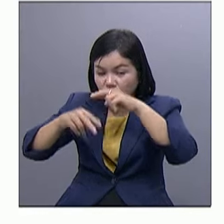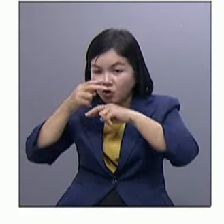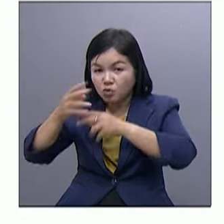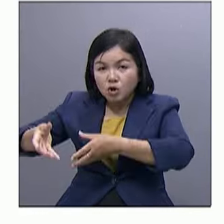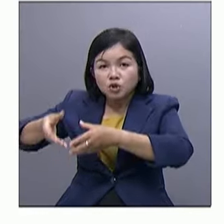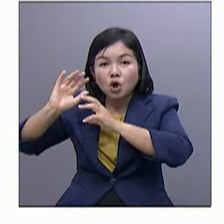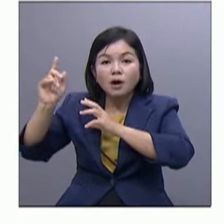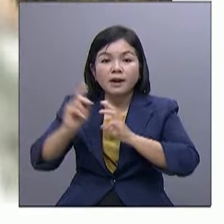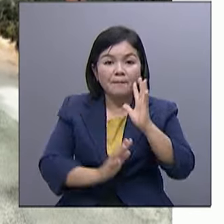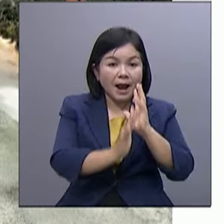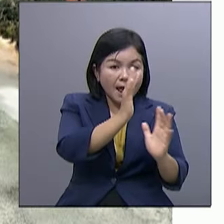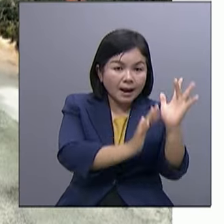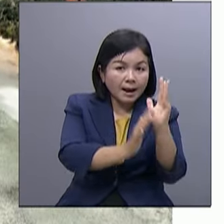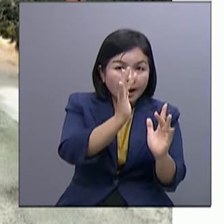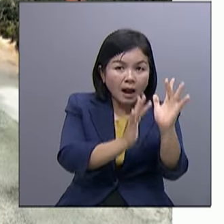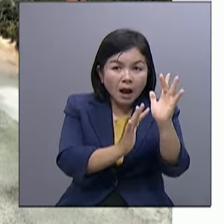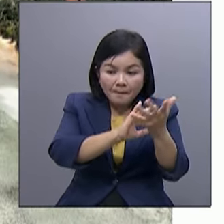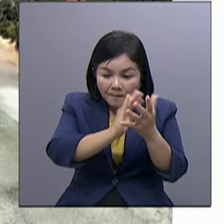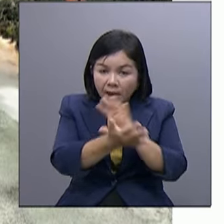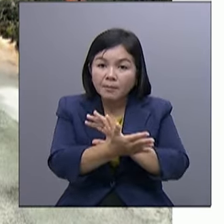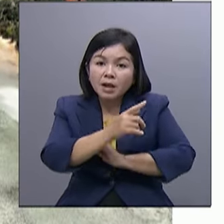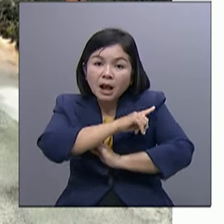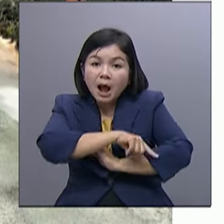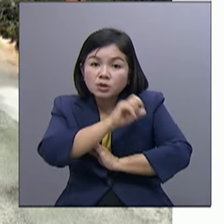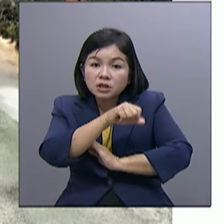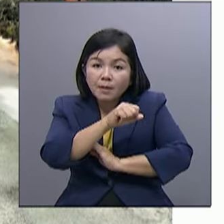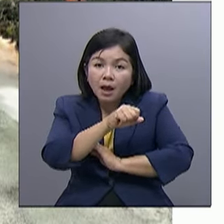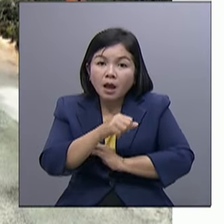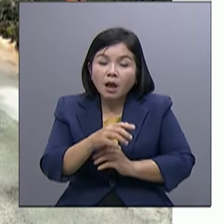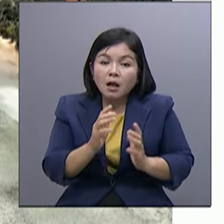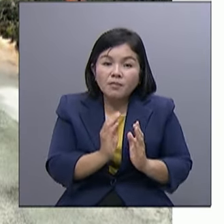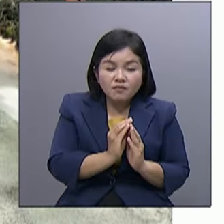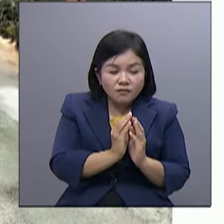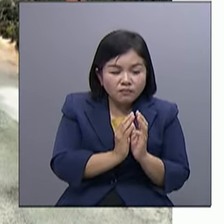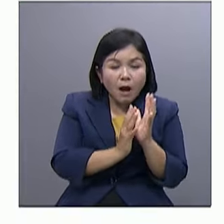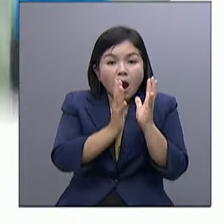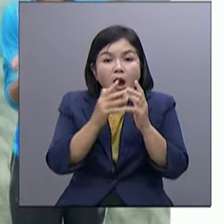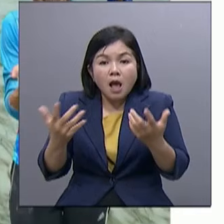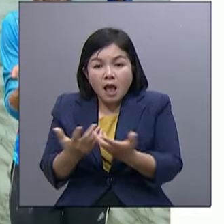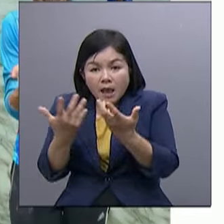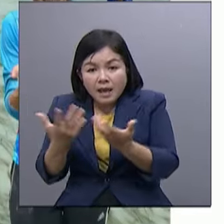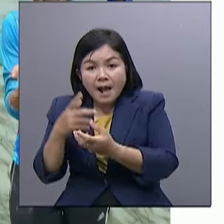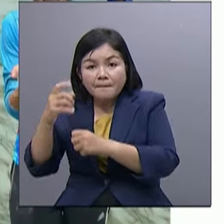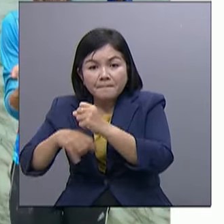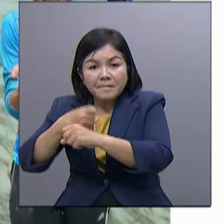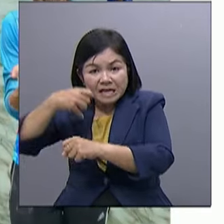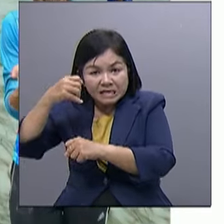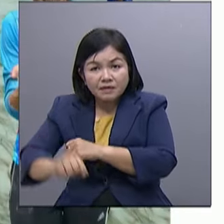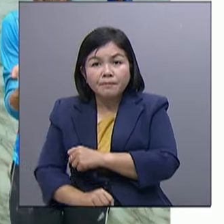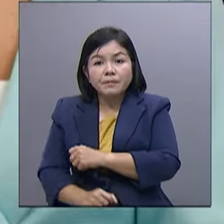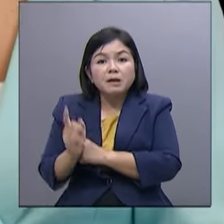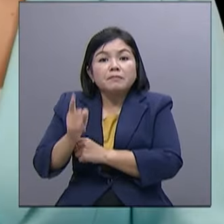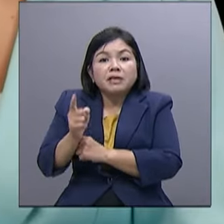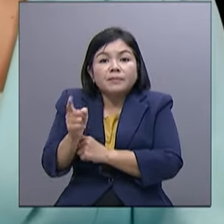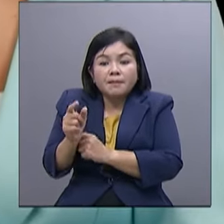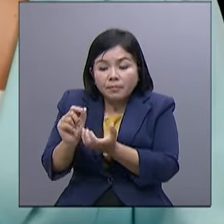ปะการังเนี่ยผมยังเห็นนะว่ามันมีความเปลี่ยนแปลงเราเคยได้ยินว่าปะการังโตช้าไญ่าไทเลเนี่ย 10กว่าปีเท่าเดิม 10ต้นก็เท่า 10